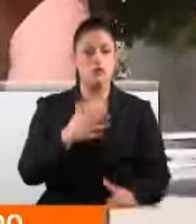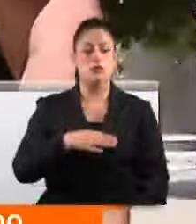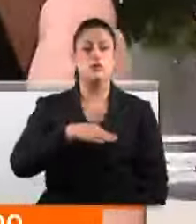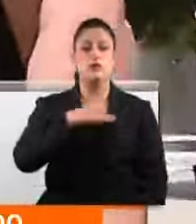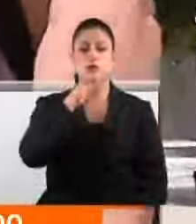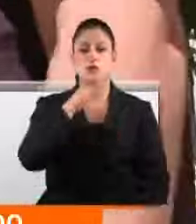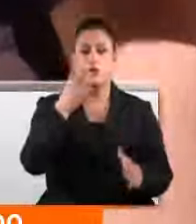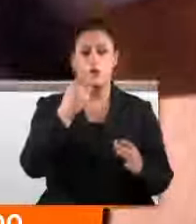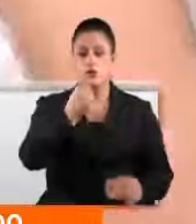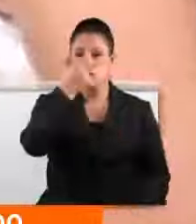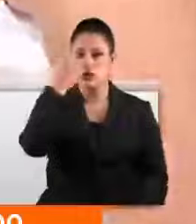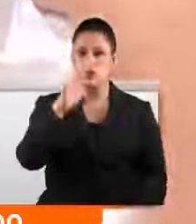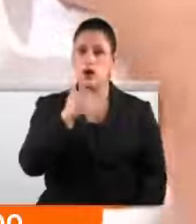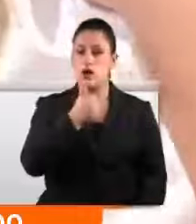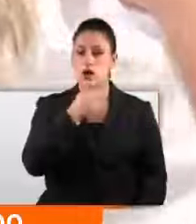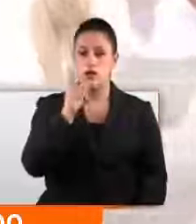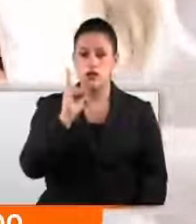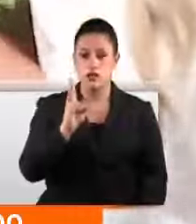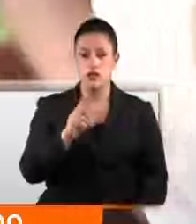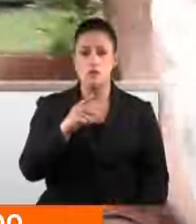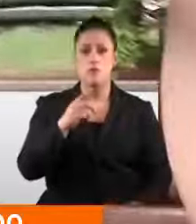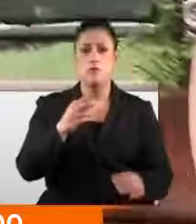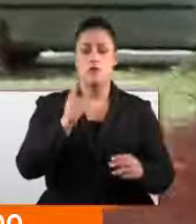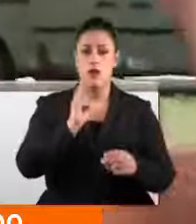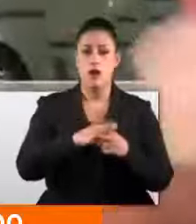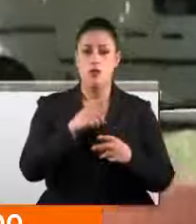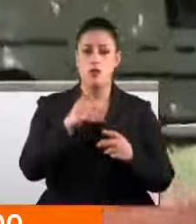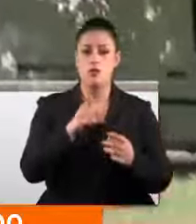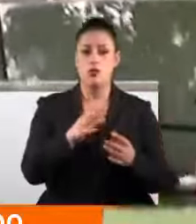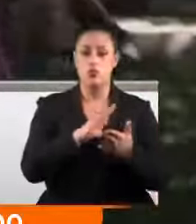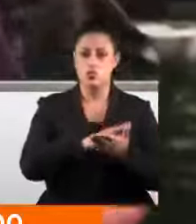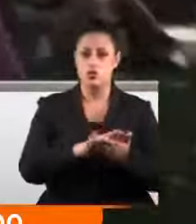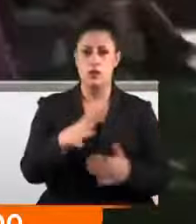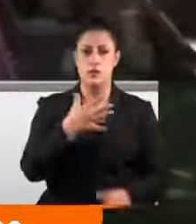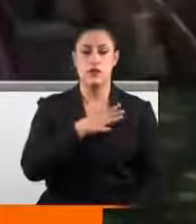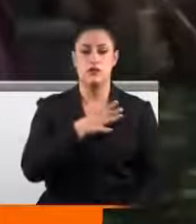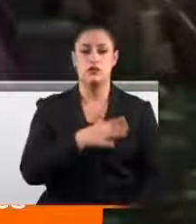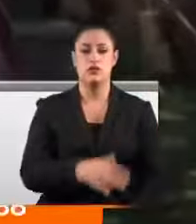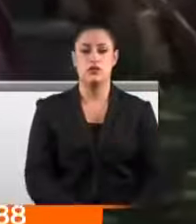eden talihsiz adam bir an önce bu yükün omuzlarından alınmasını istiyor.